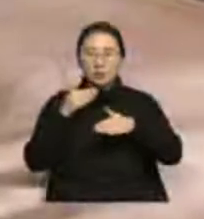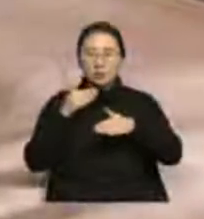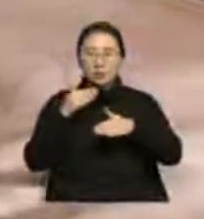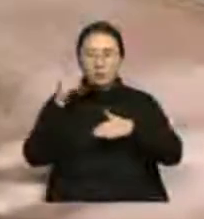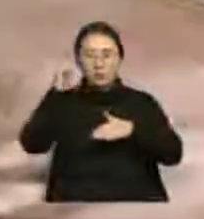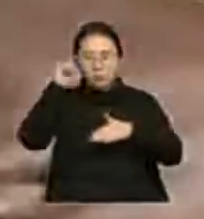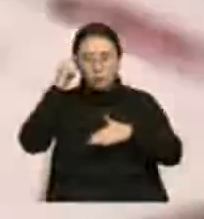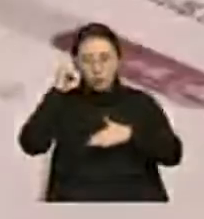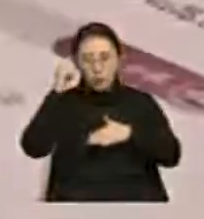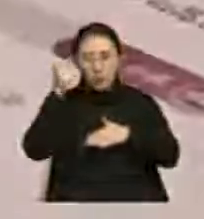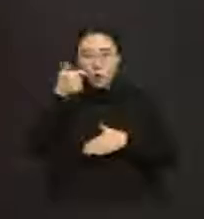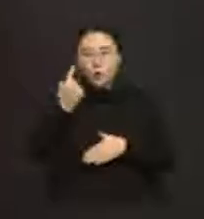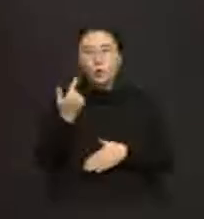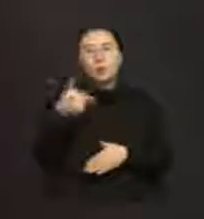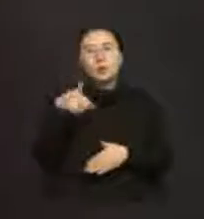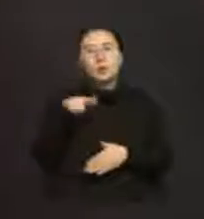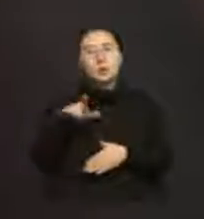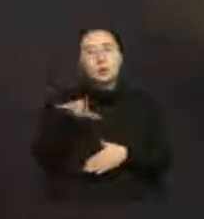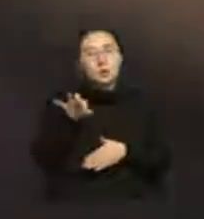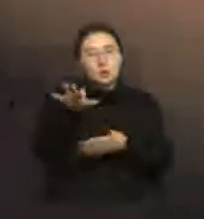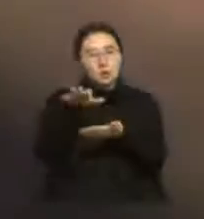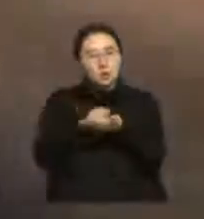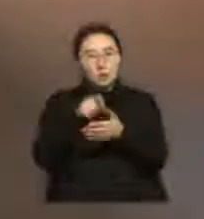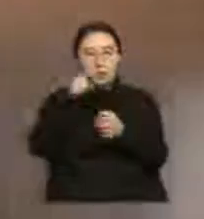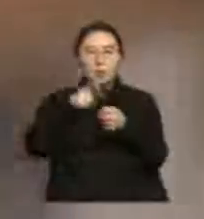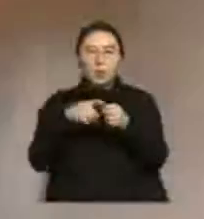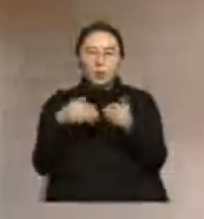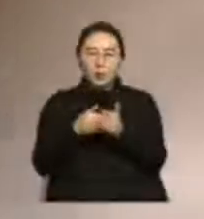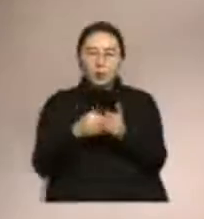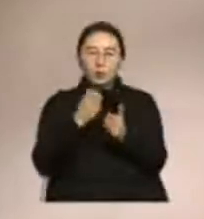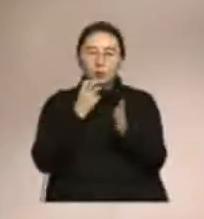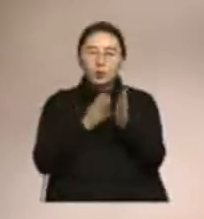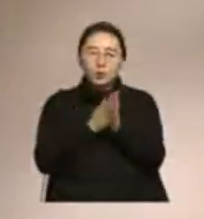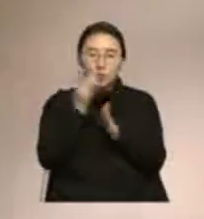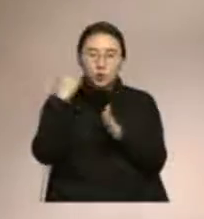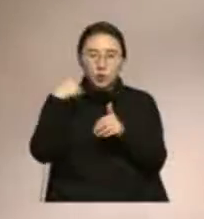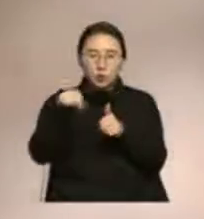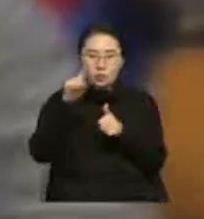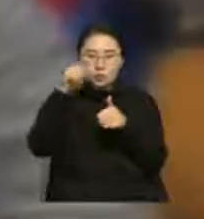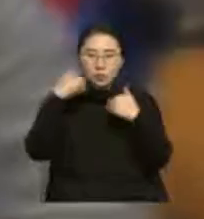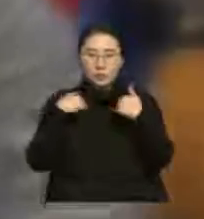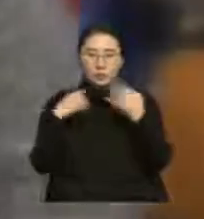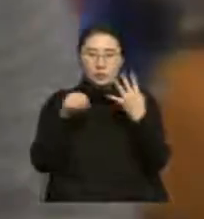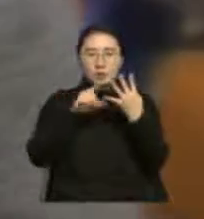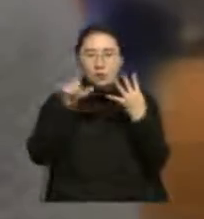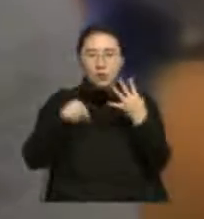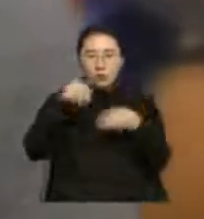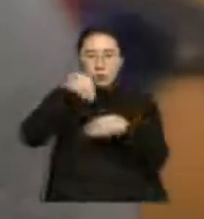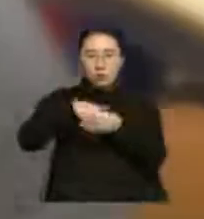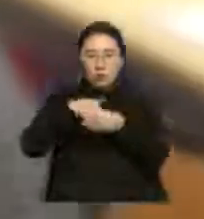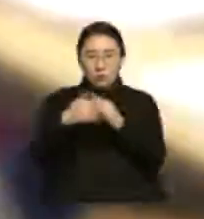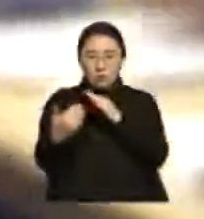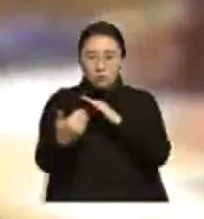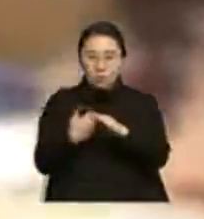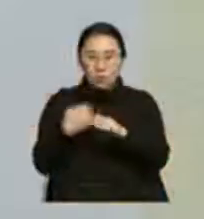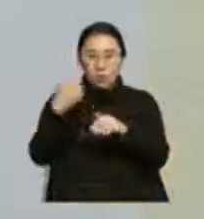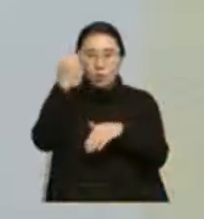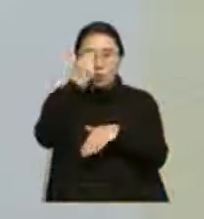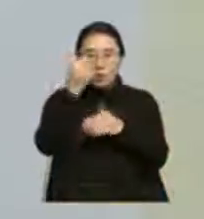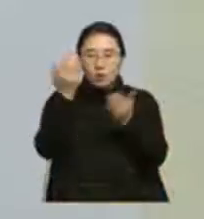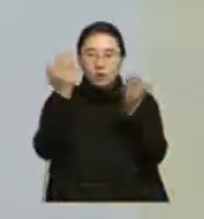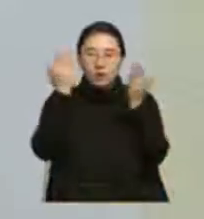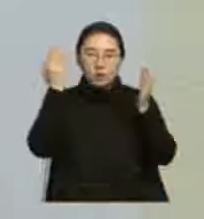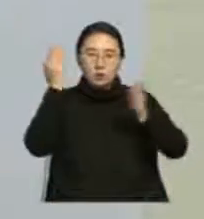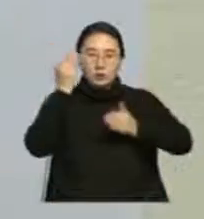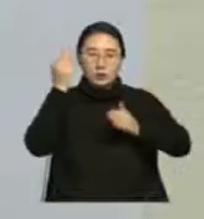다루는 것을 목표로 하고 있는 것으로 전해집니다. 앞서 서울시 교육청은 다가오는 4월 총선을 앞두고 고등학교